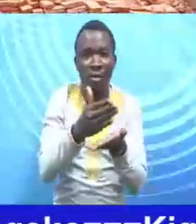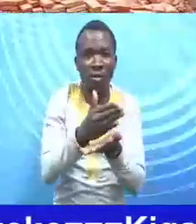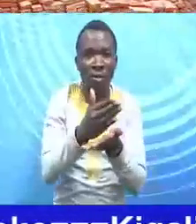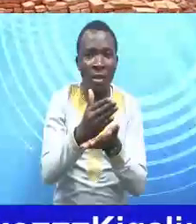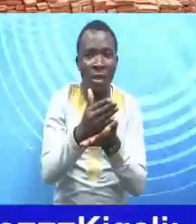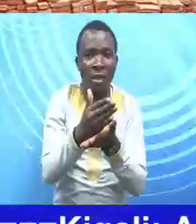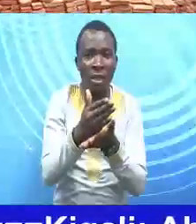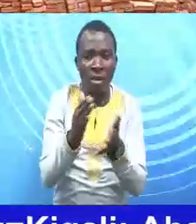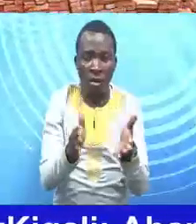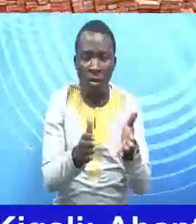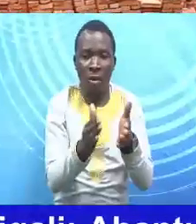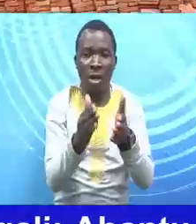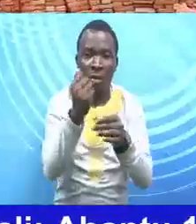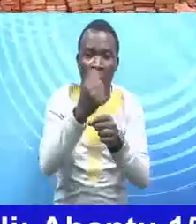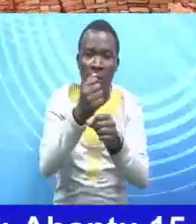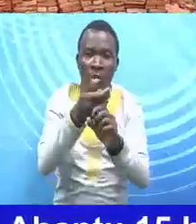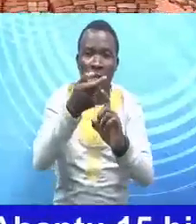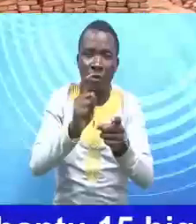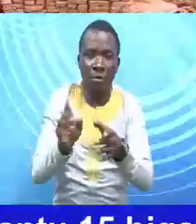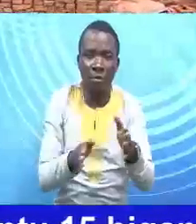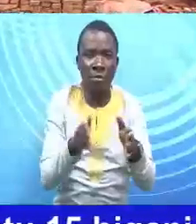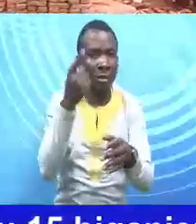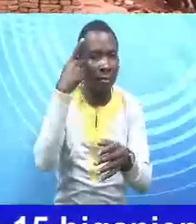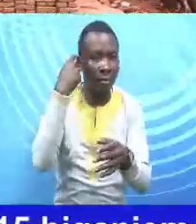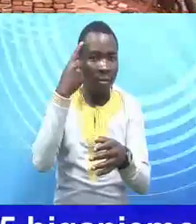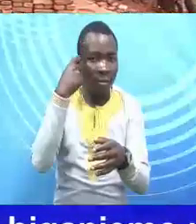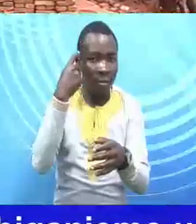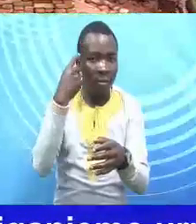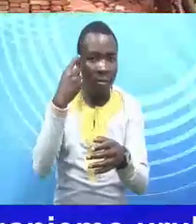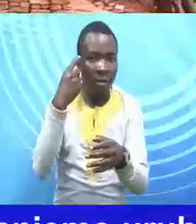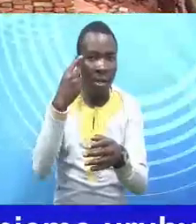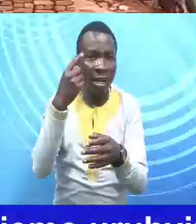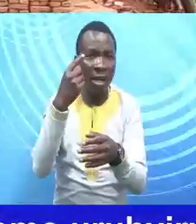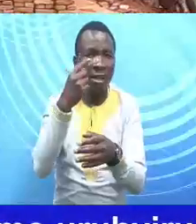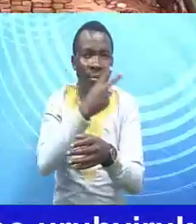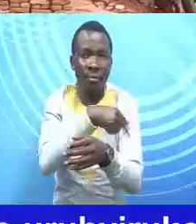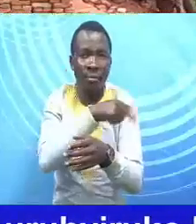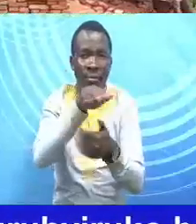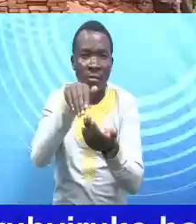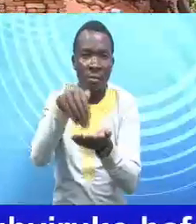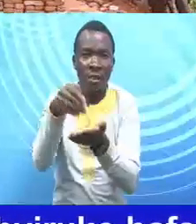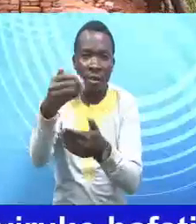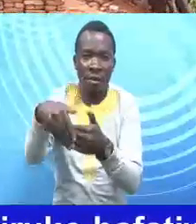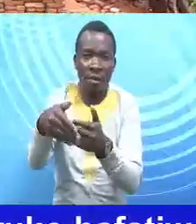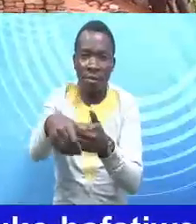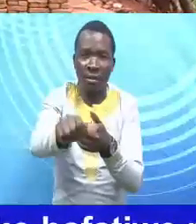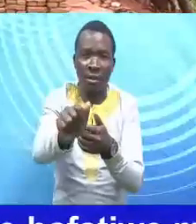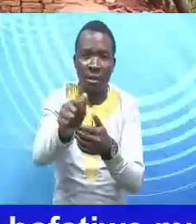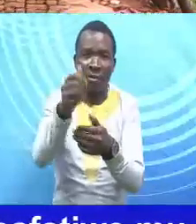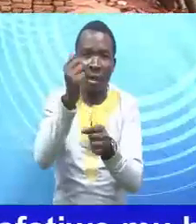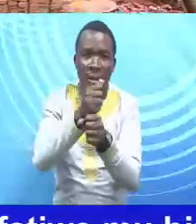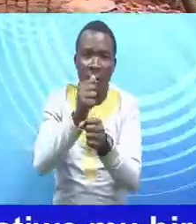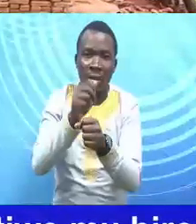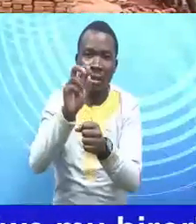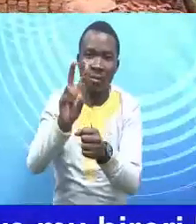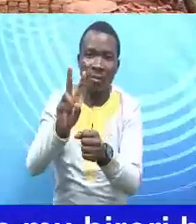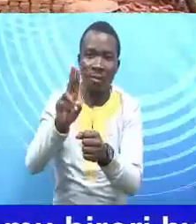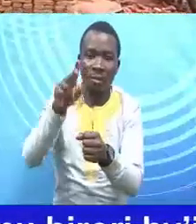kuva kuri kaburimbo ukagenda ukagera ku riposte de sante hari hasi ka mushenyi ndetse n'ishuri barawukozwa na VUP public